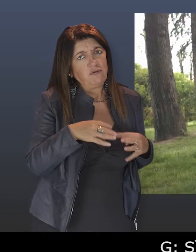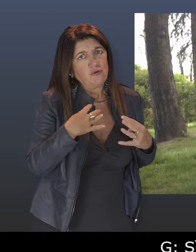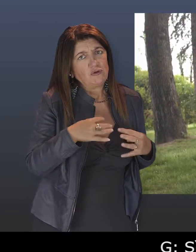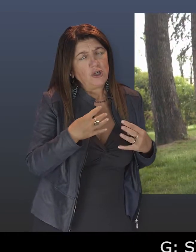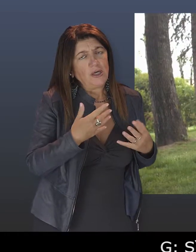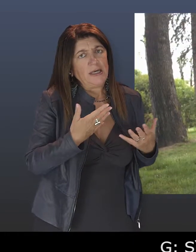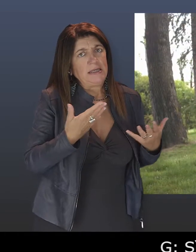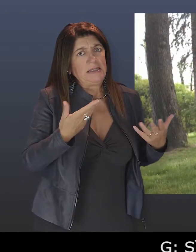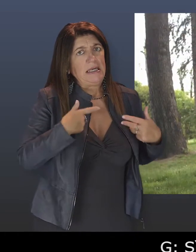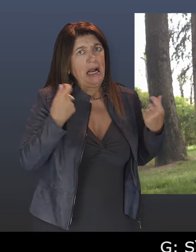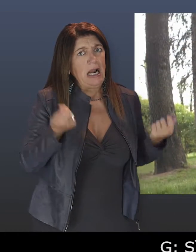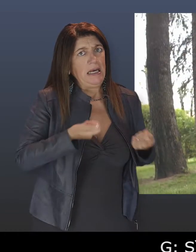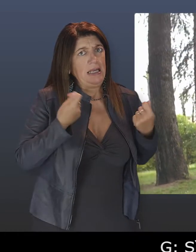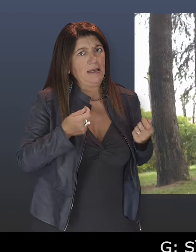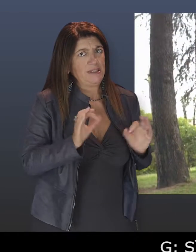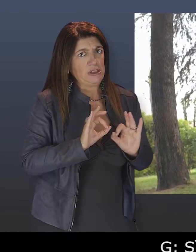È solo questione di allenamento.